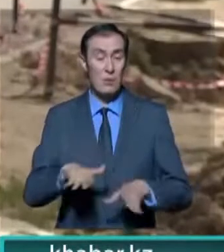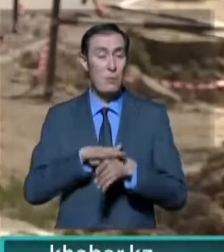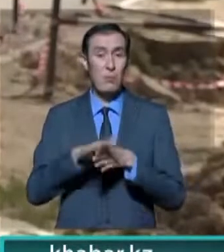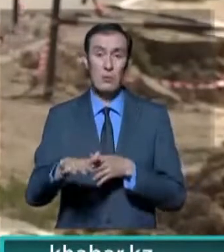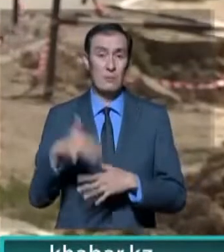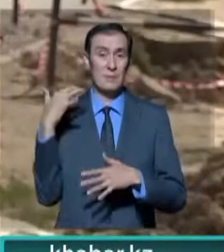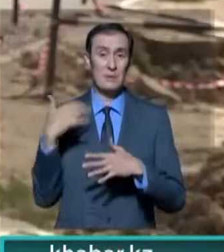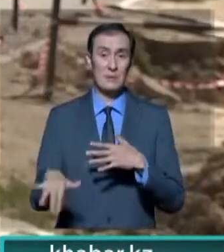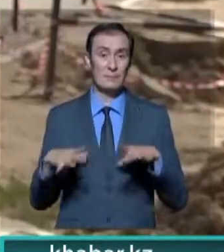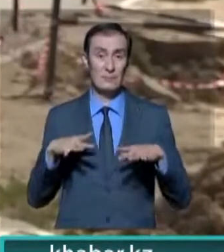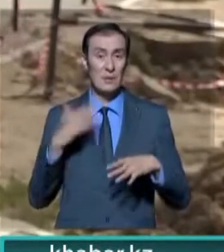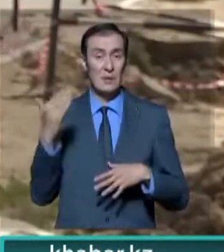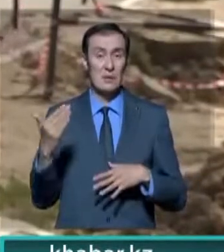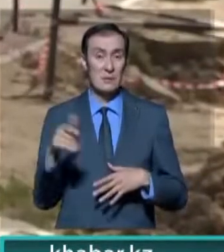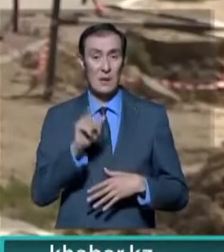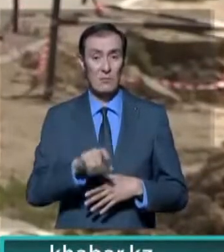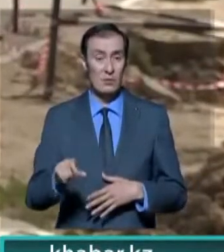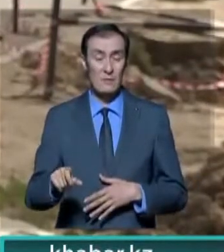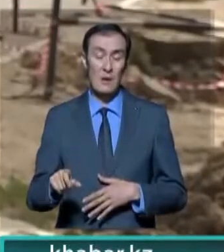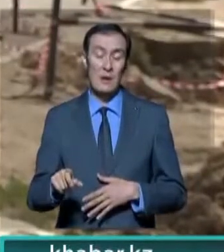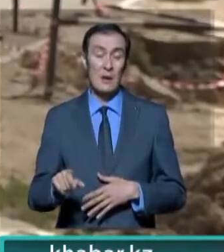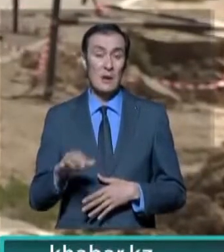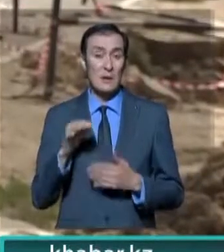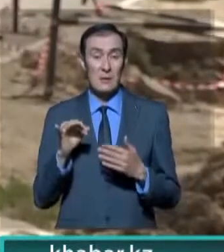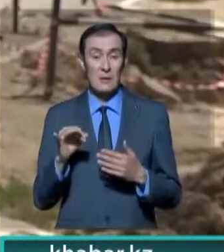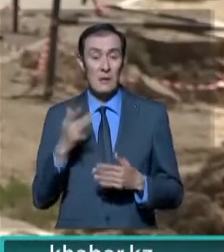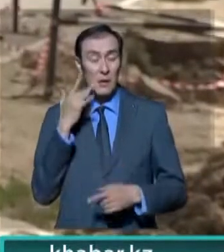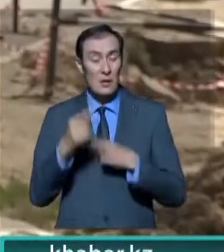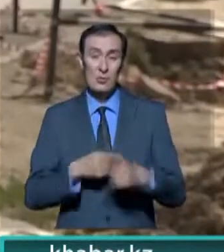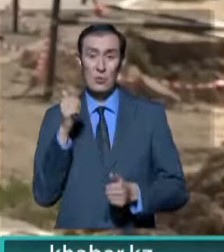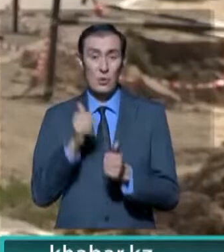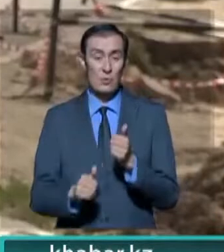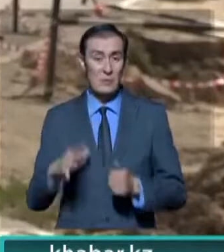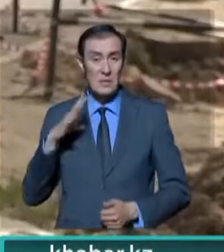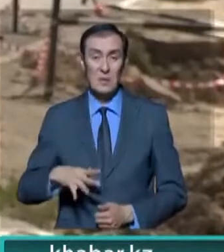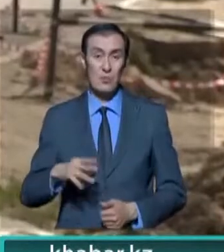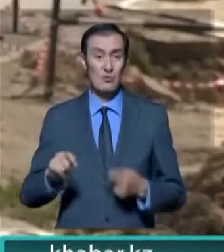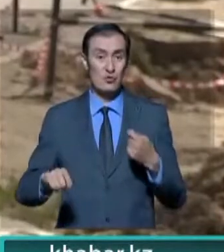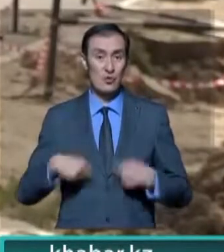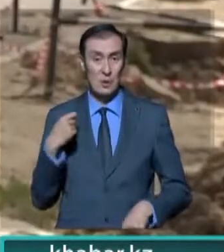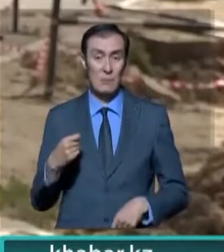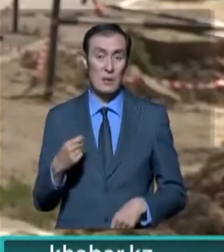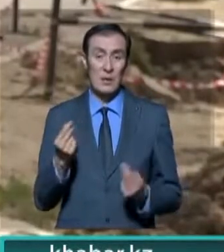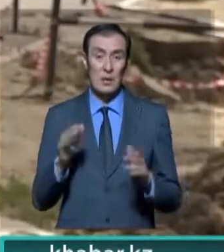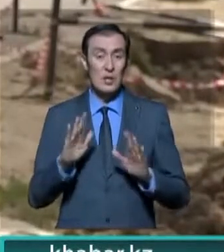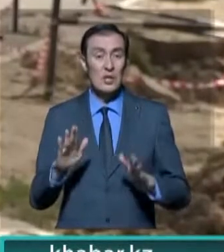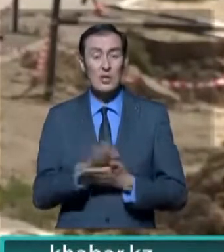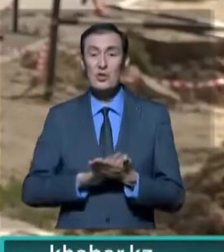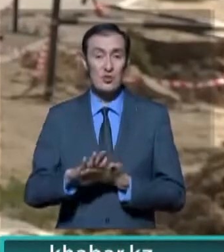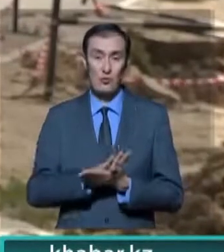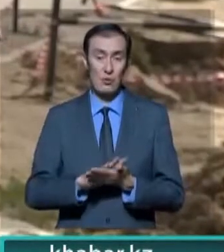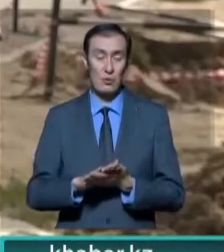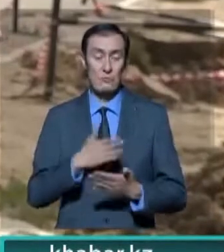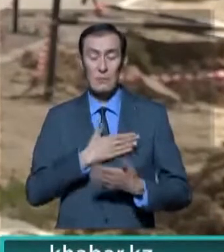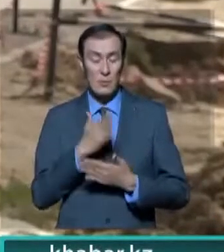полное безразличие со стороны сотрудников, халатность. Из года в год мы терпим от них ущерб и не предпринимается вообще